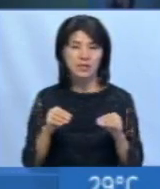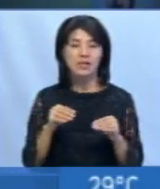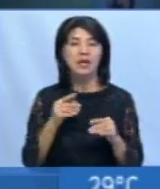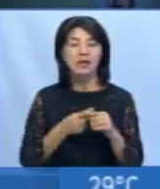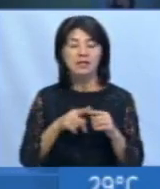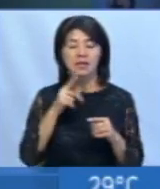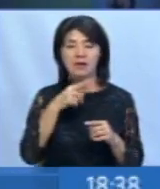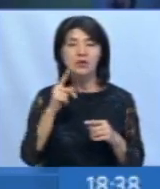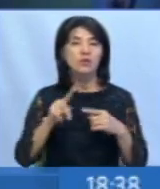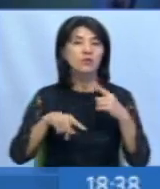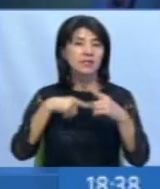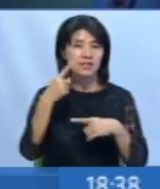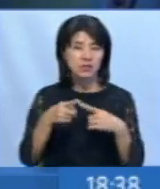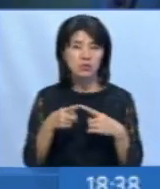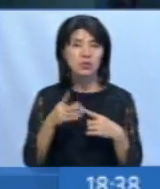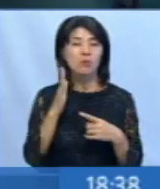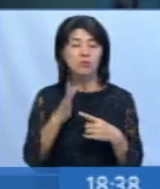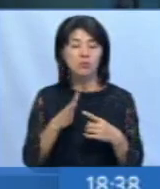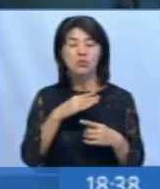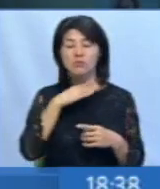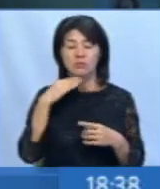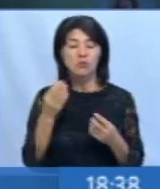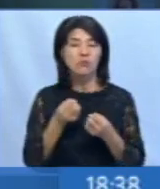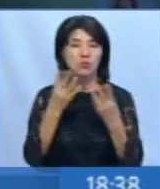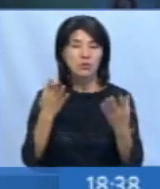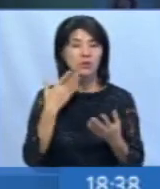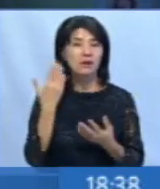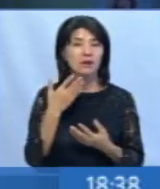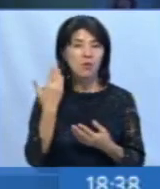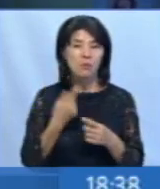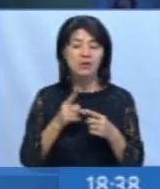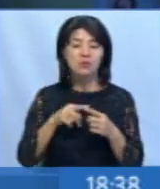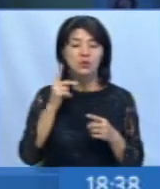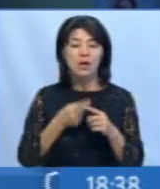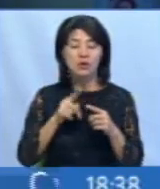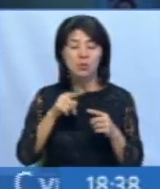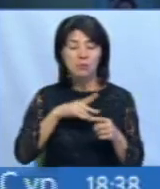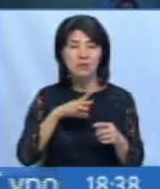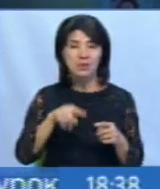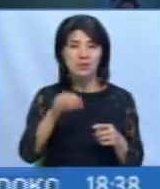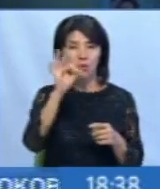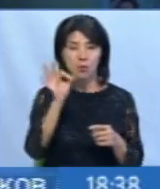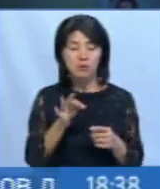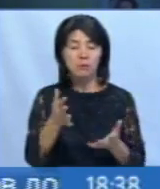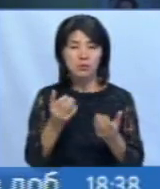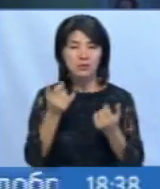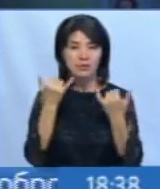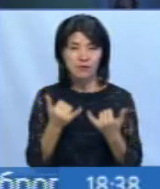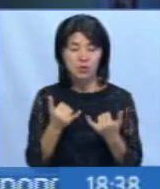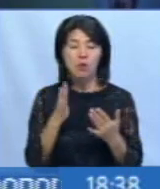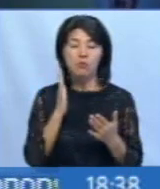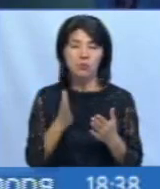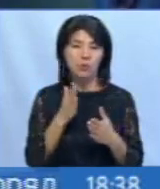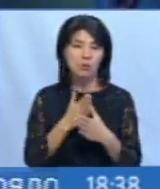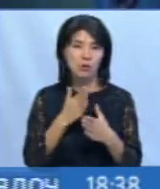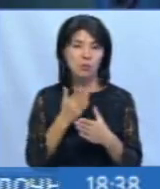следующем, последующем вам будет намного проще, намного легче, поскольку вот тот опыт, который вы получили сегодня, он вам поможет. Я уверен,